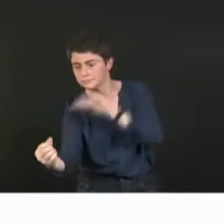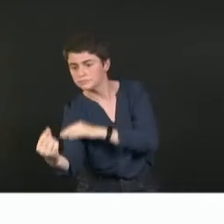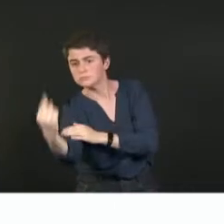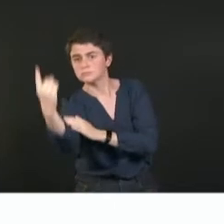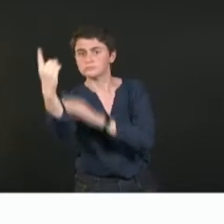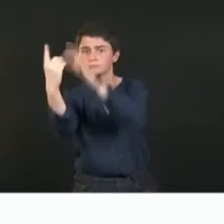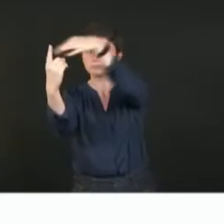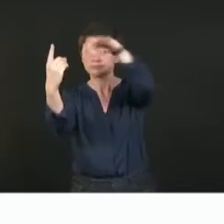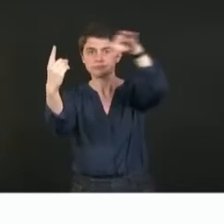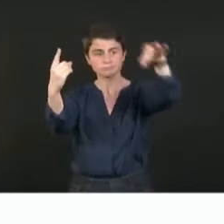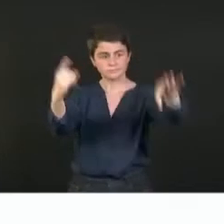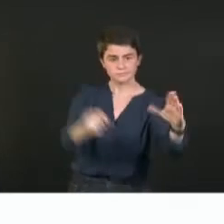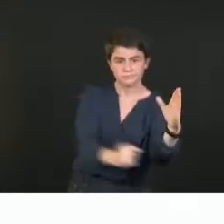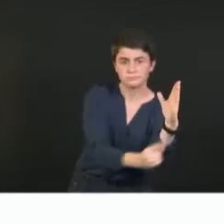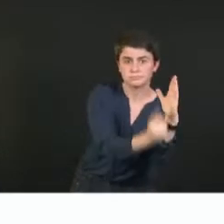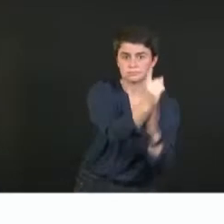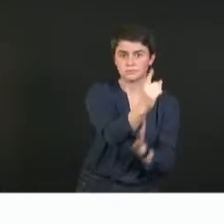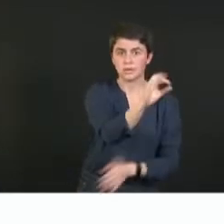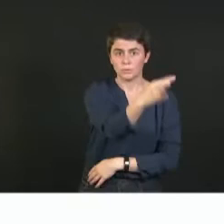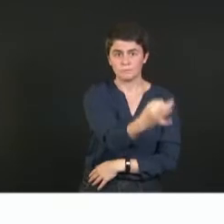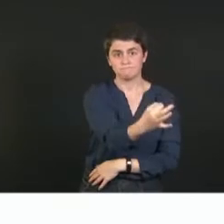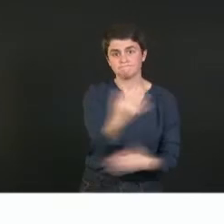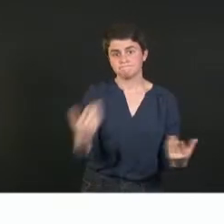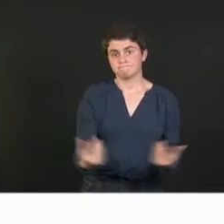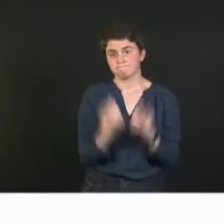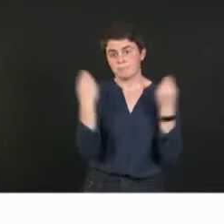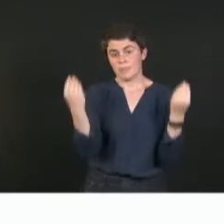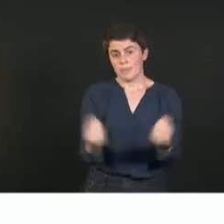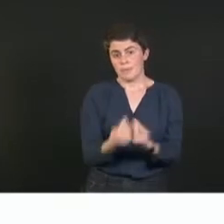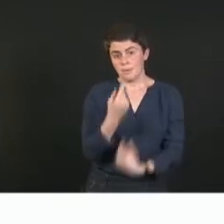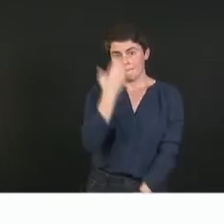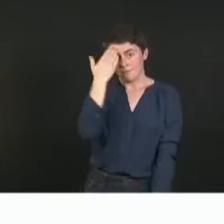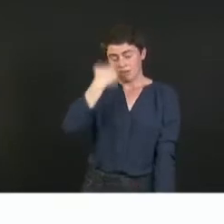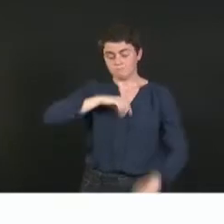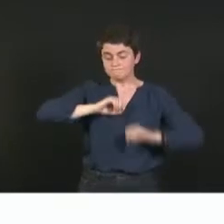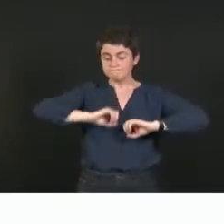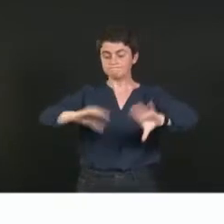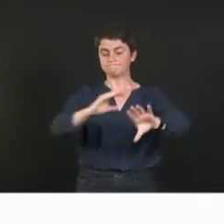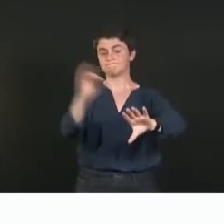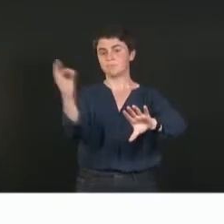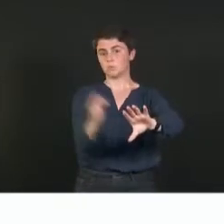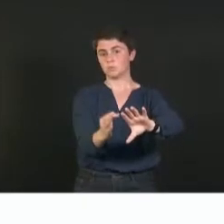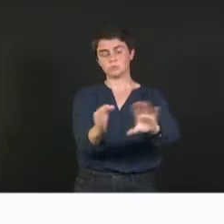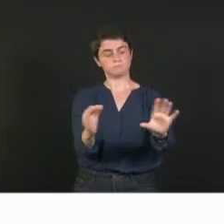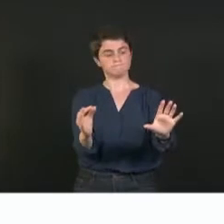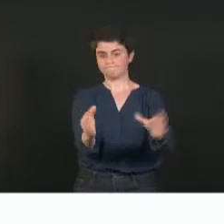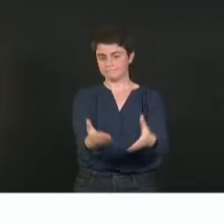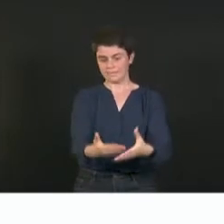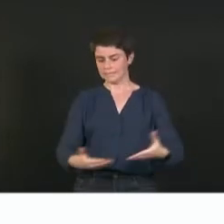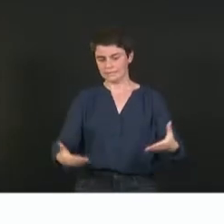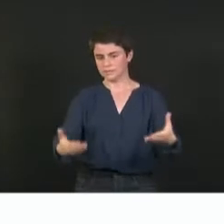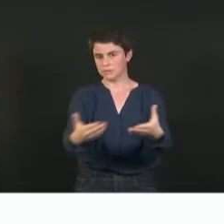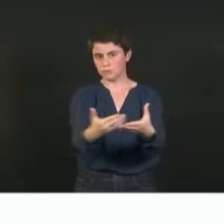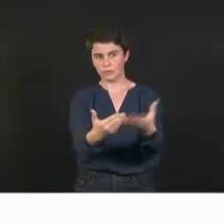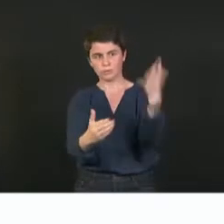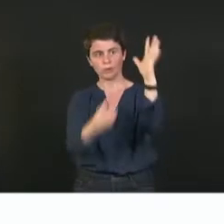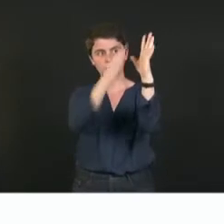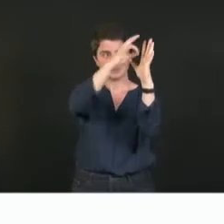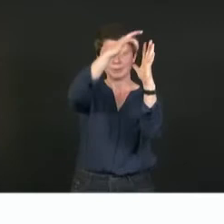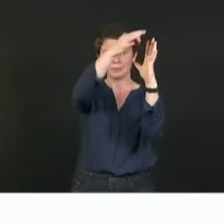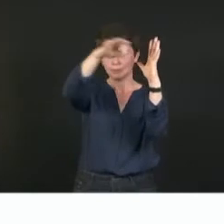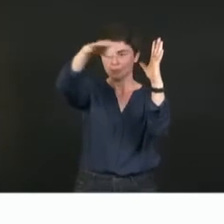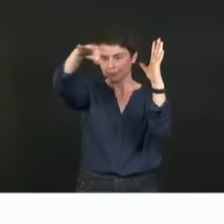arbres. Mais malheureusement, on voit que bah, si on fait ça, il risque quand même d'y avoir des situations où les conditions ne vont pas permettre une